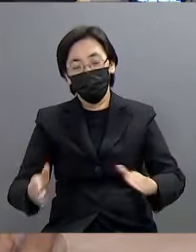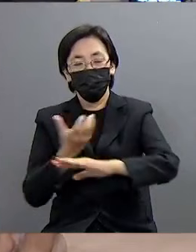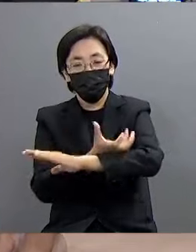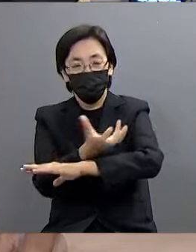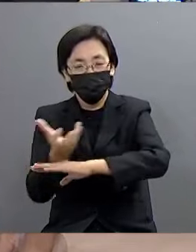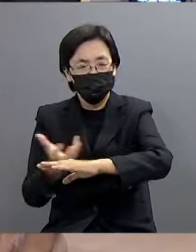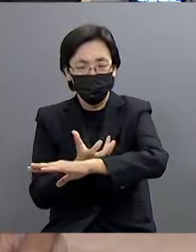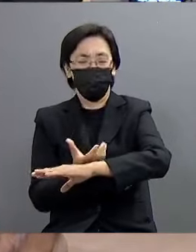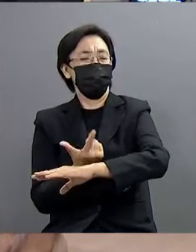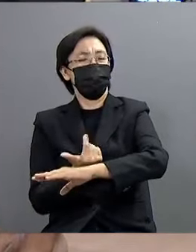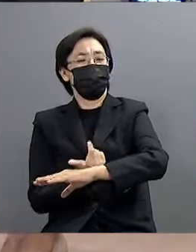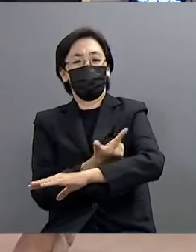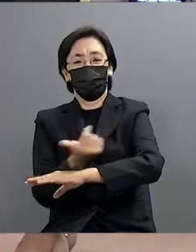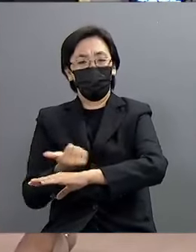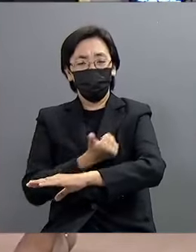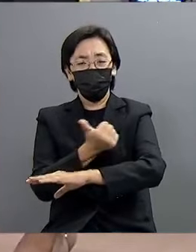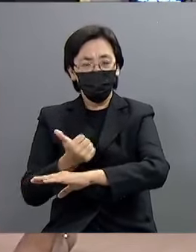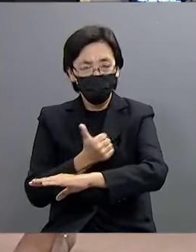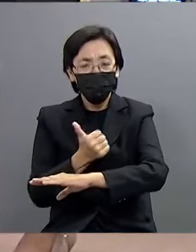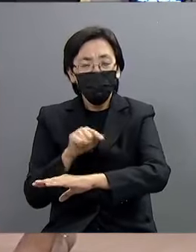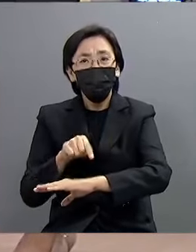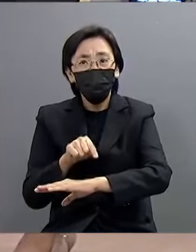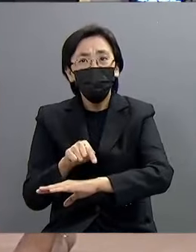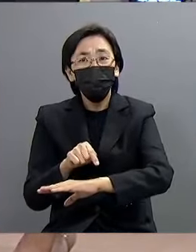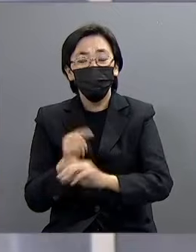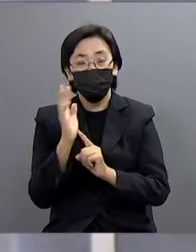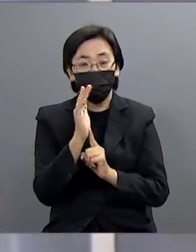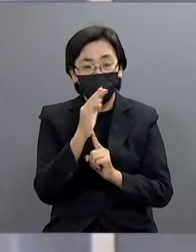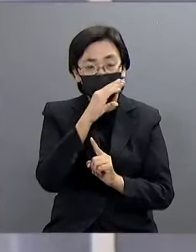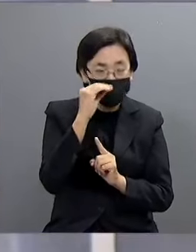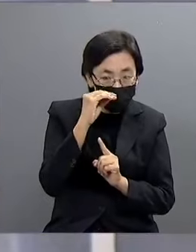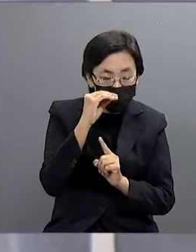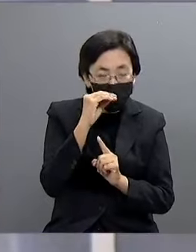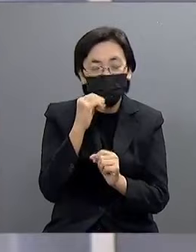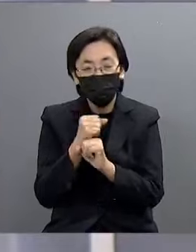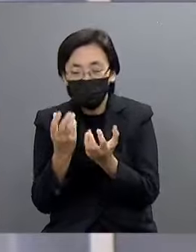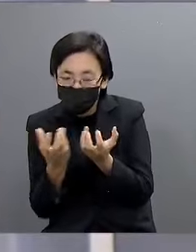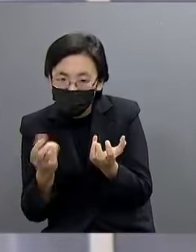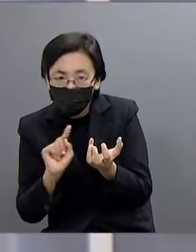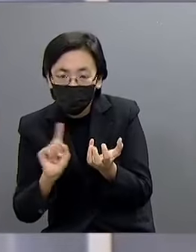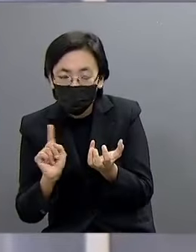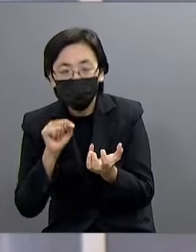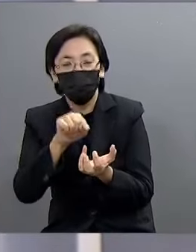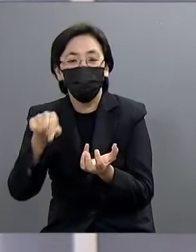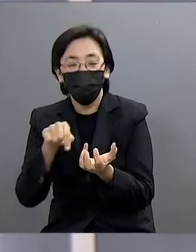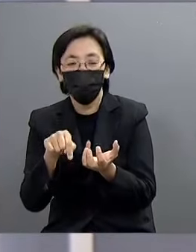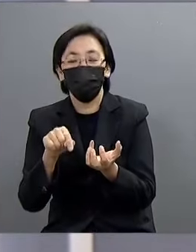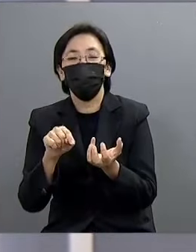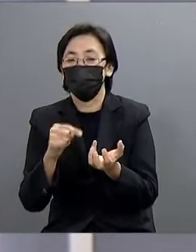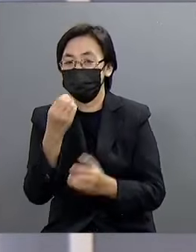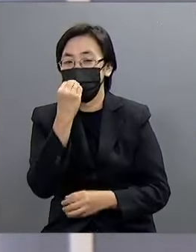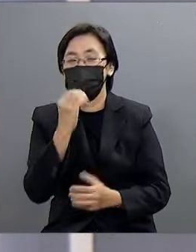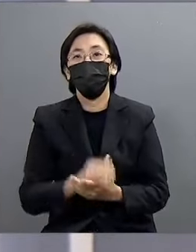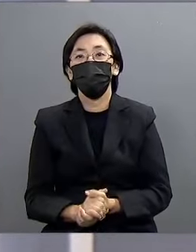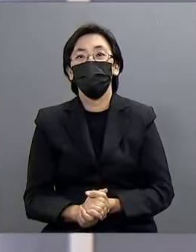ไมถึงทำเทียนหอมเป็นรูปอาหารแบบนี้ล่ะคะ ค่ะก็เหมือนจริงๆมันเกิดจากความชอบด้วยเนาะเหมือนประมาณว่าเบนก็เคยเ